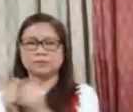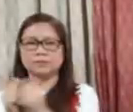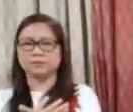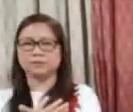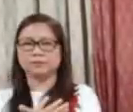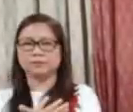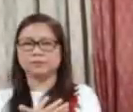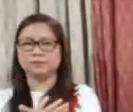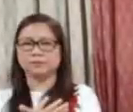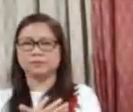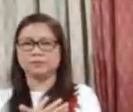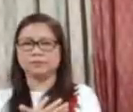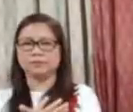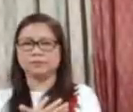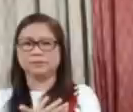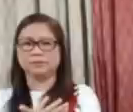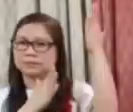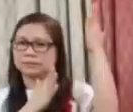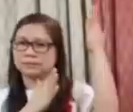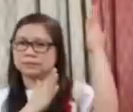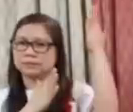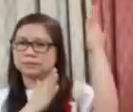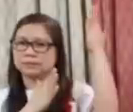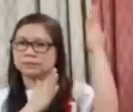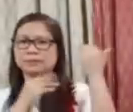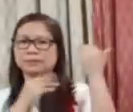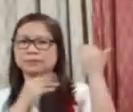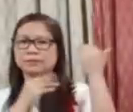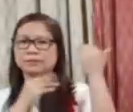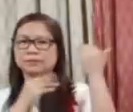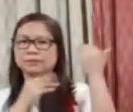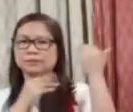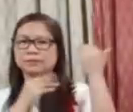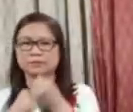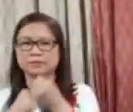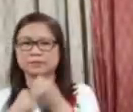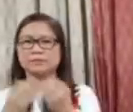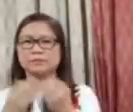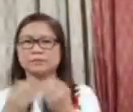po namin ang inyong tulong at suporta. Maraming salamat po.